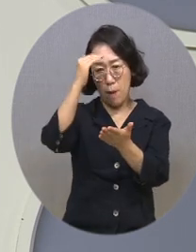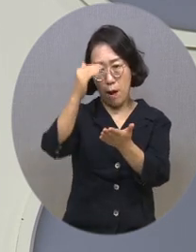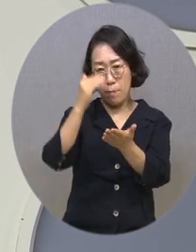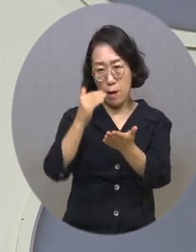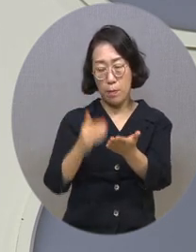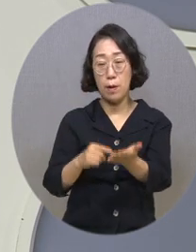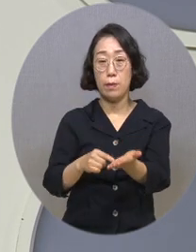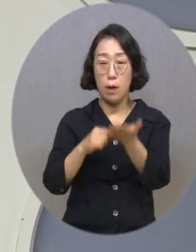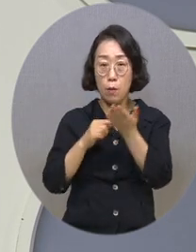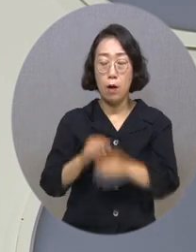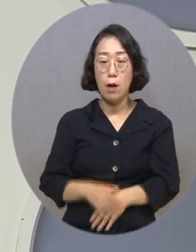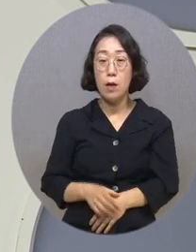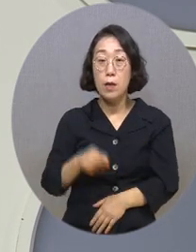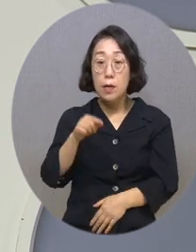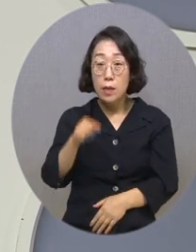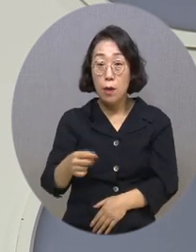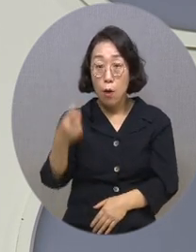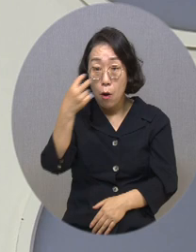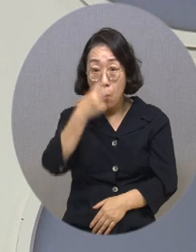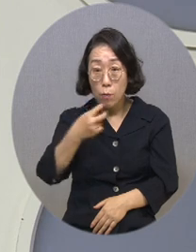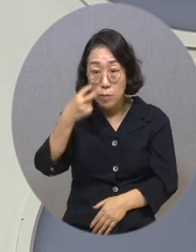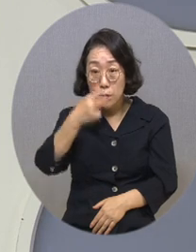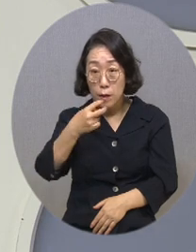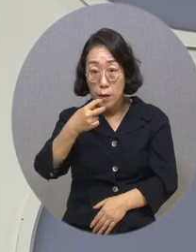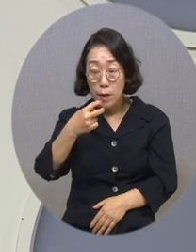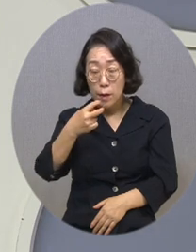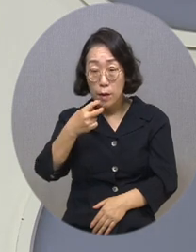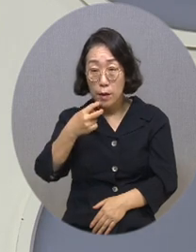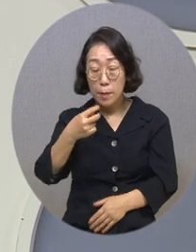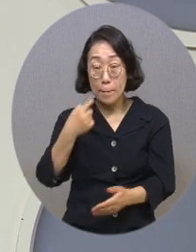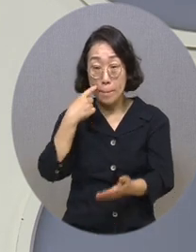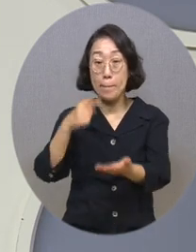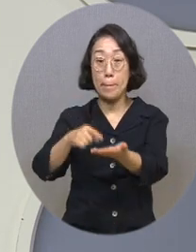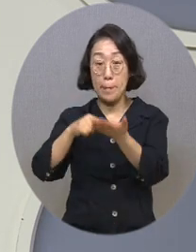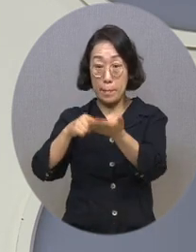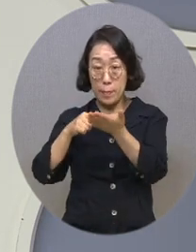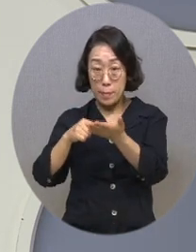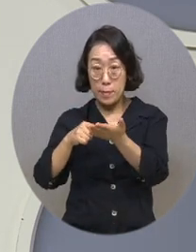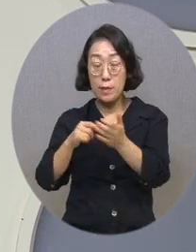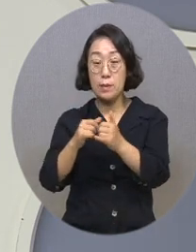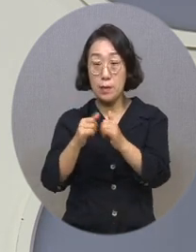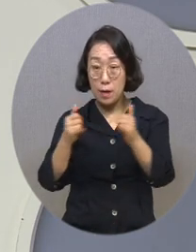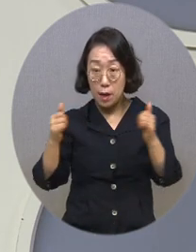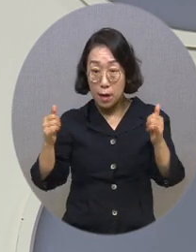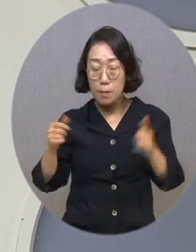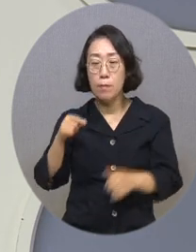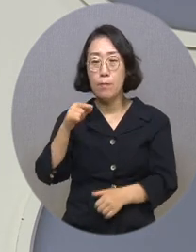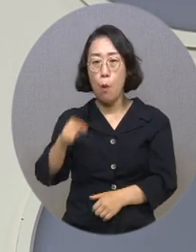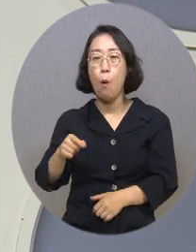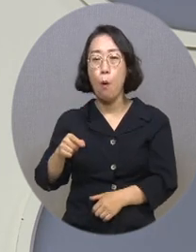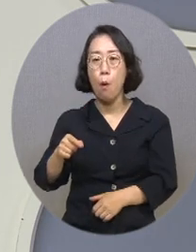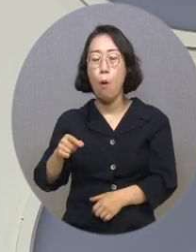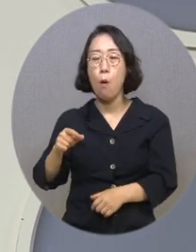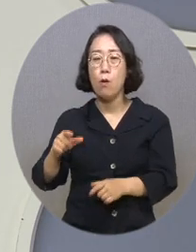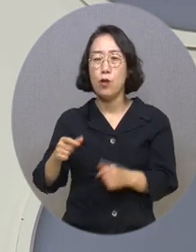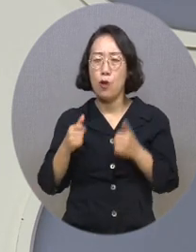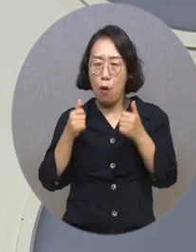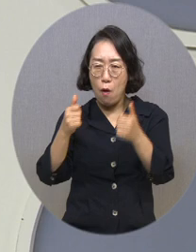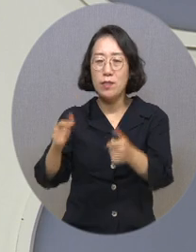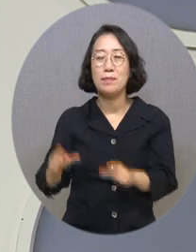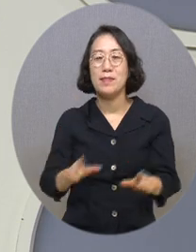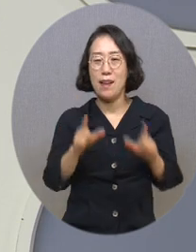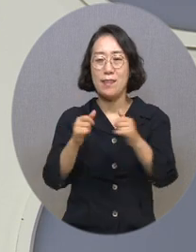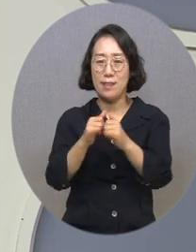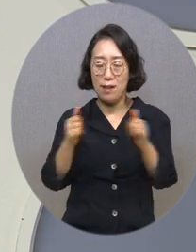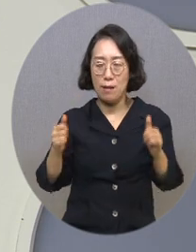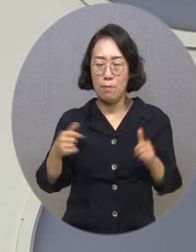됩니다. 그럼 그게 검색되는 분들은 세상을 잘 살으신 거예요. 지금 인터넷 시대에. 근데 야 나는